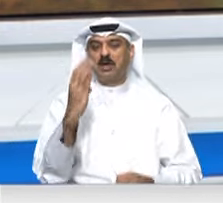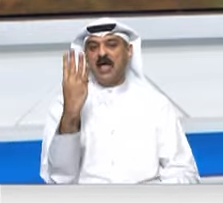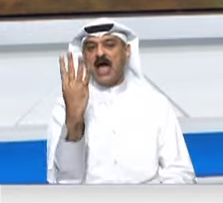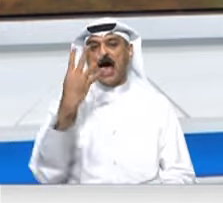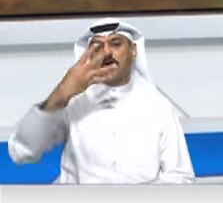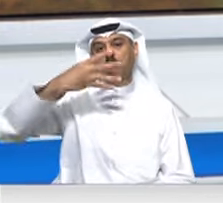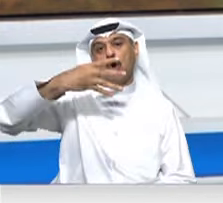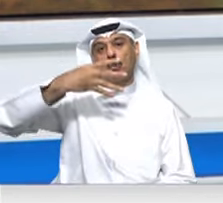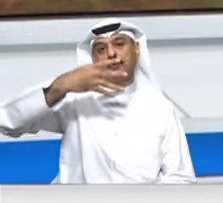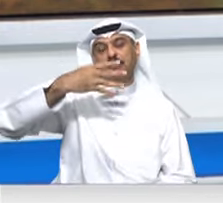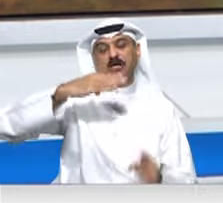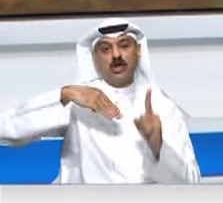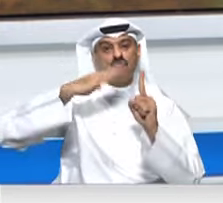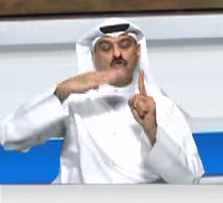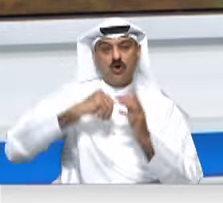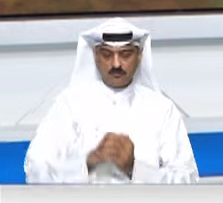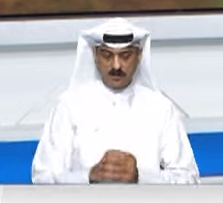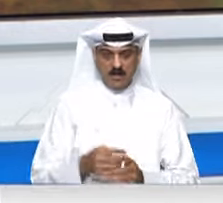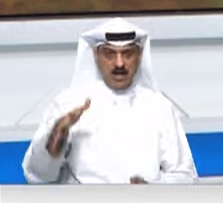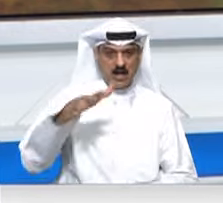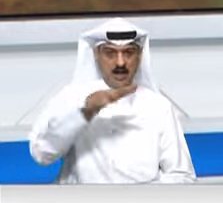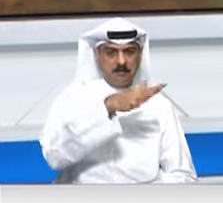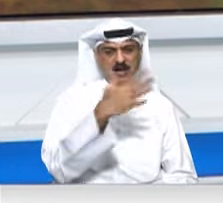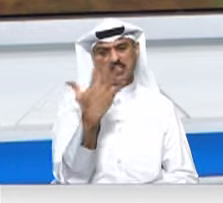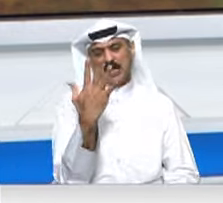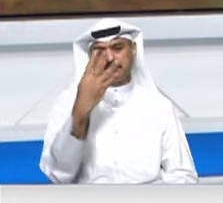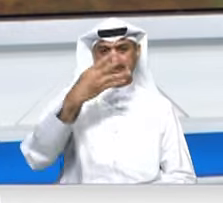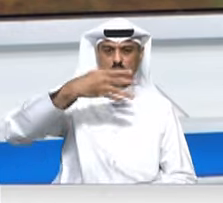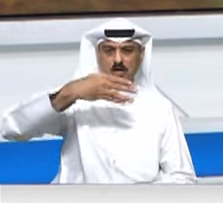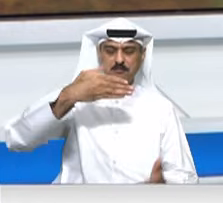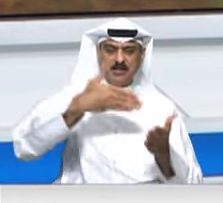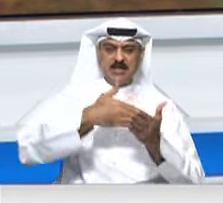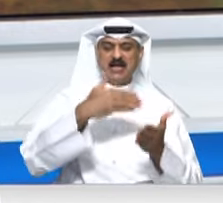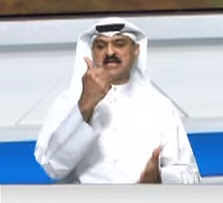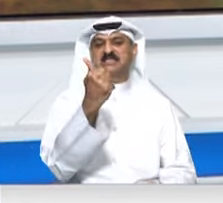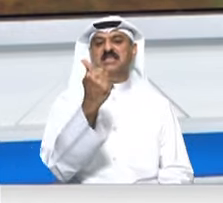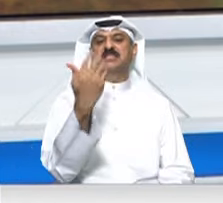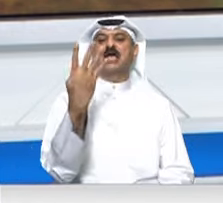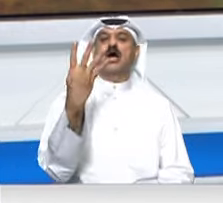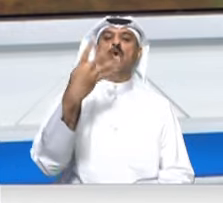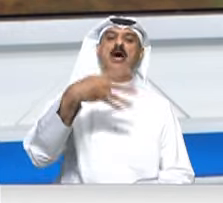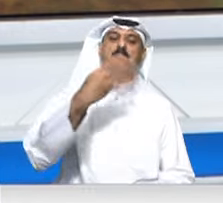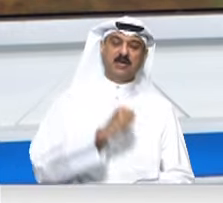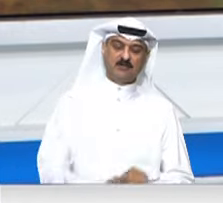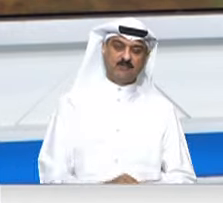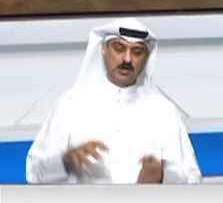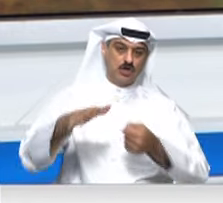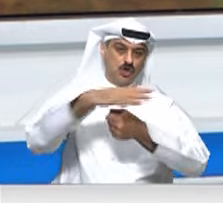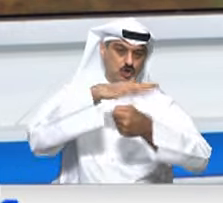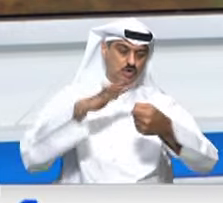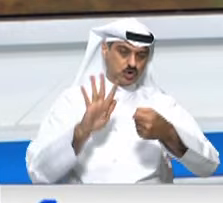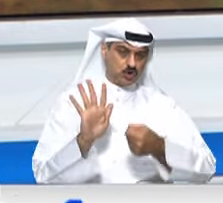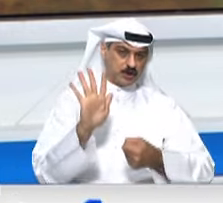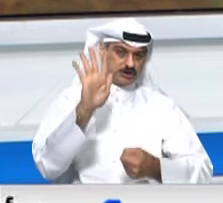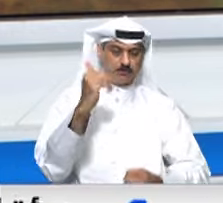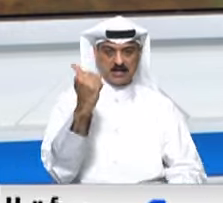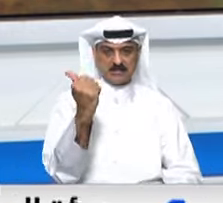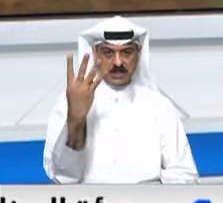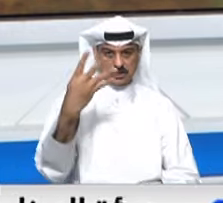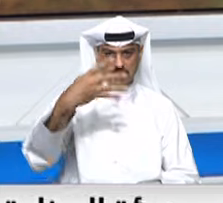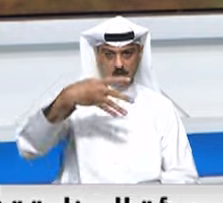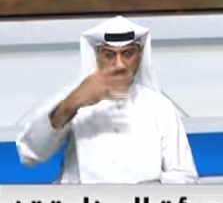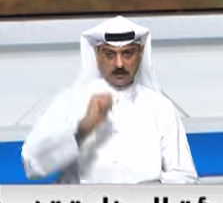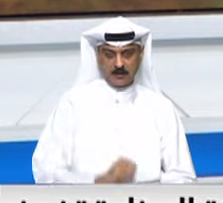44 درجه مئويه السواحل تتراوح ما بين 45 الى 46 درجه مئويه جزرنا الشماليه 46 درجه مئويه